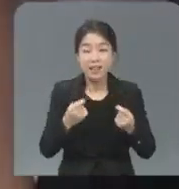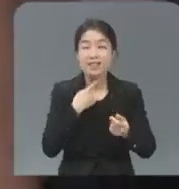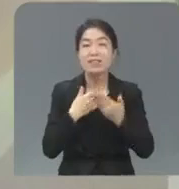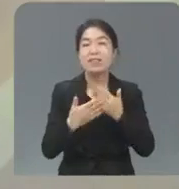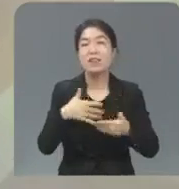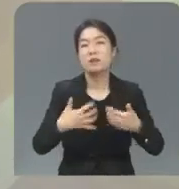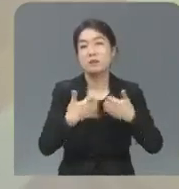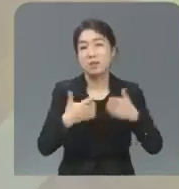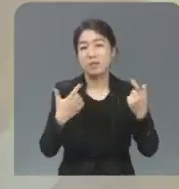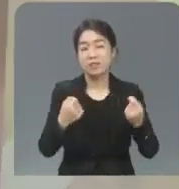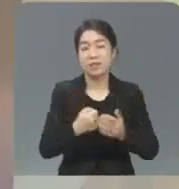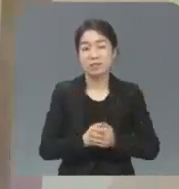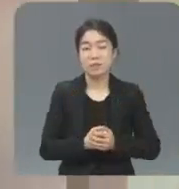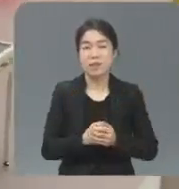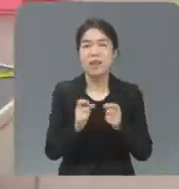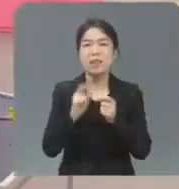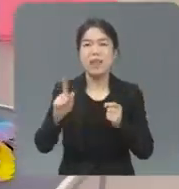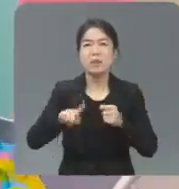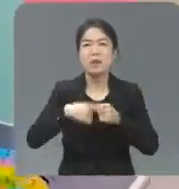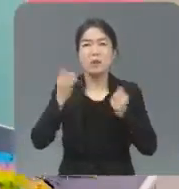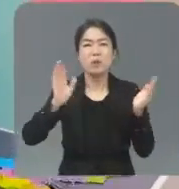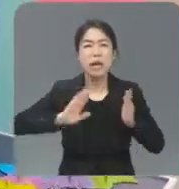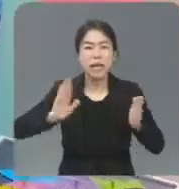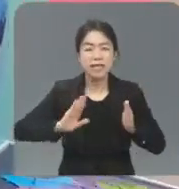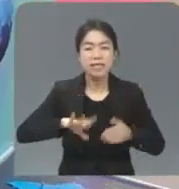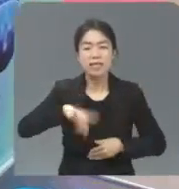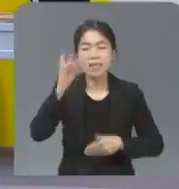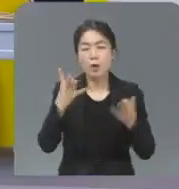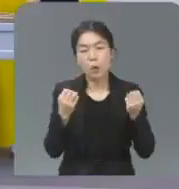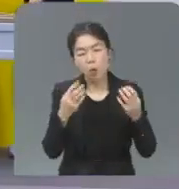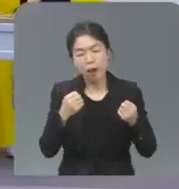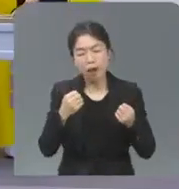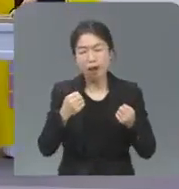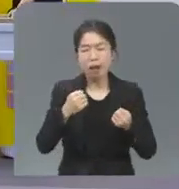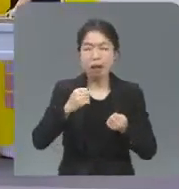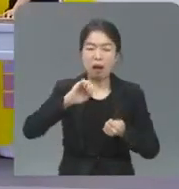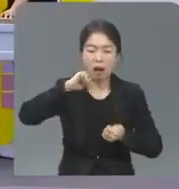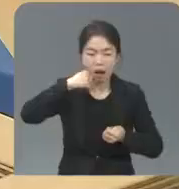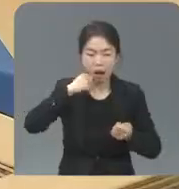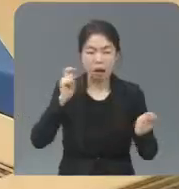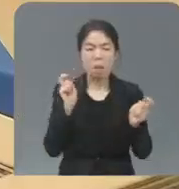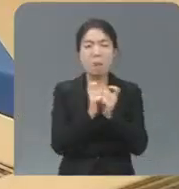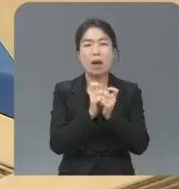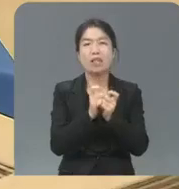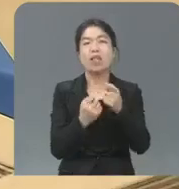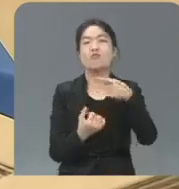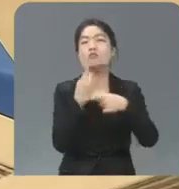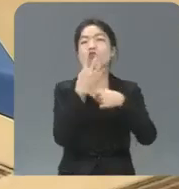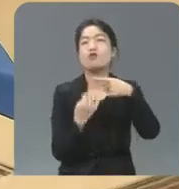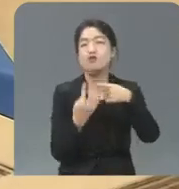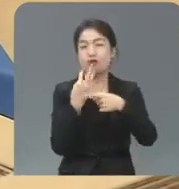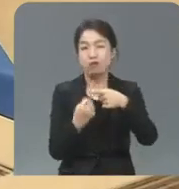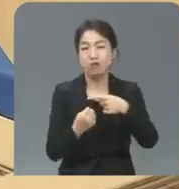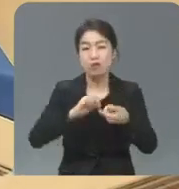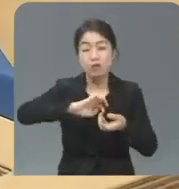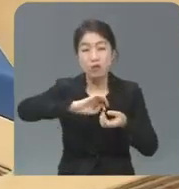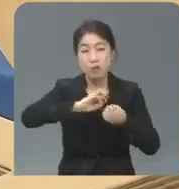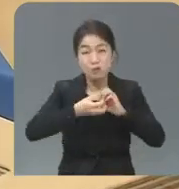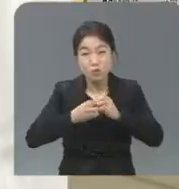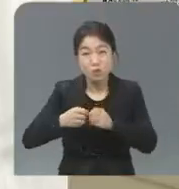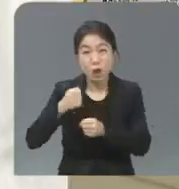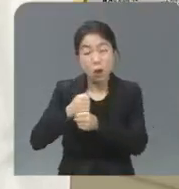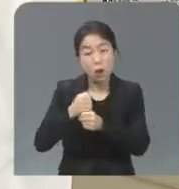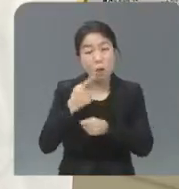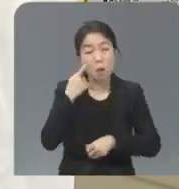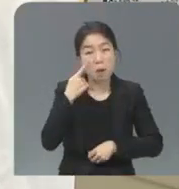체험시설입니다. 대부분의 초등학생들이 처음 수학의 벽에 부딪히게 된다는 분수. 블록 맞추기는 기본이고